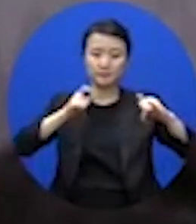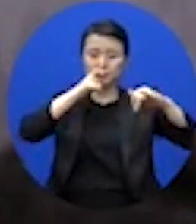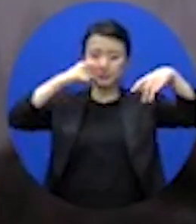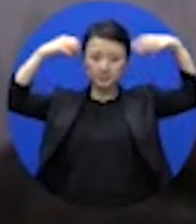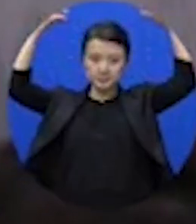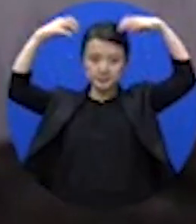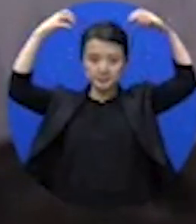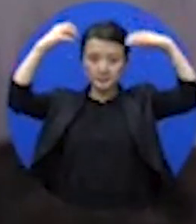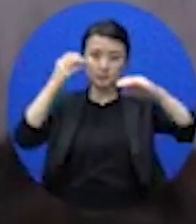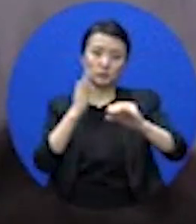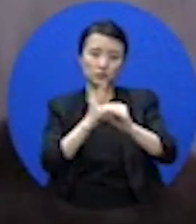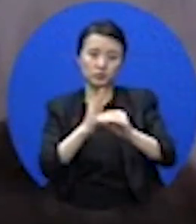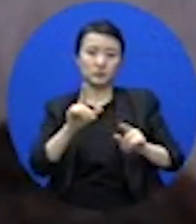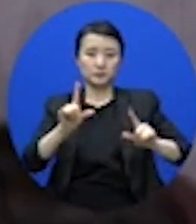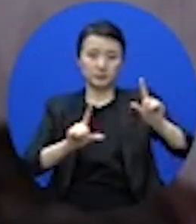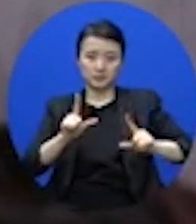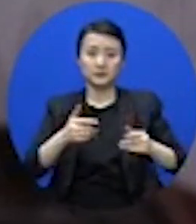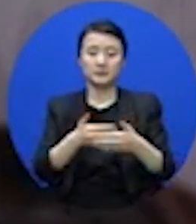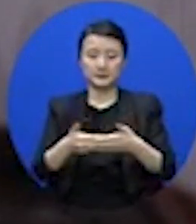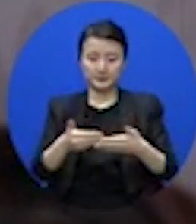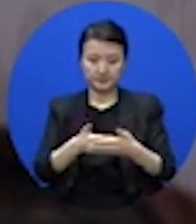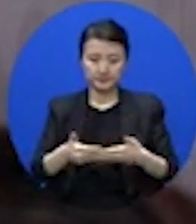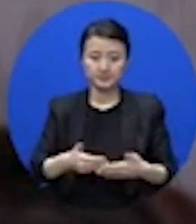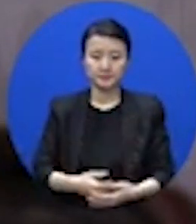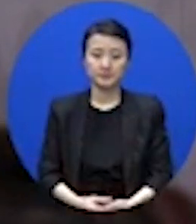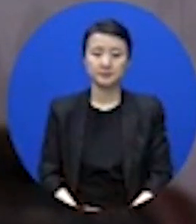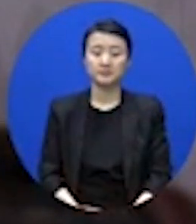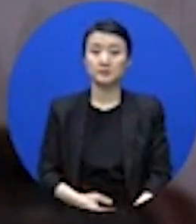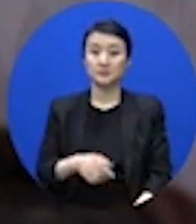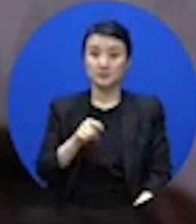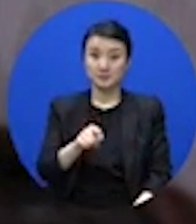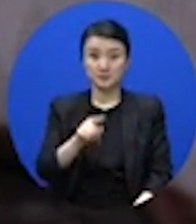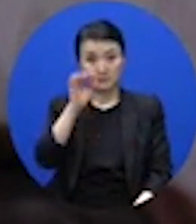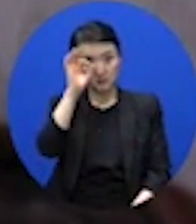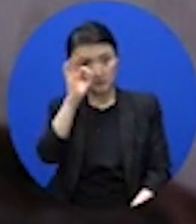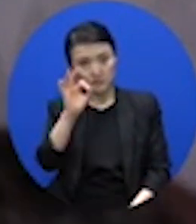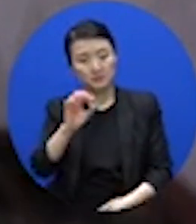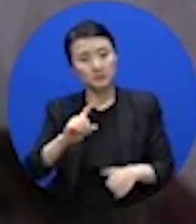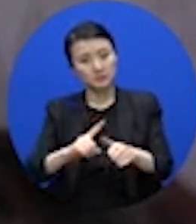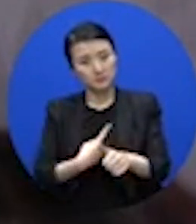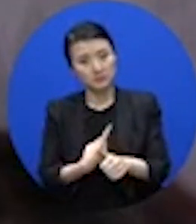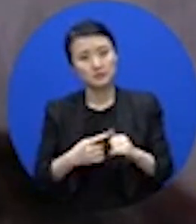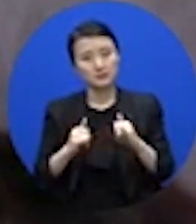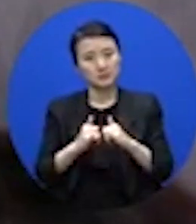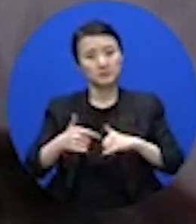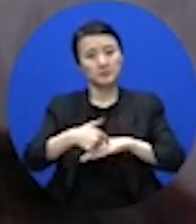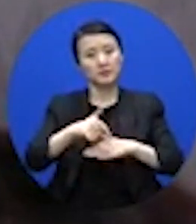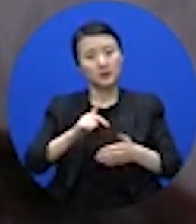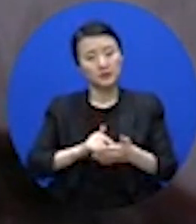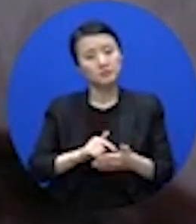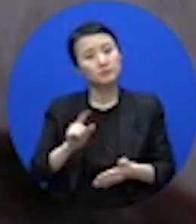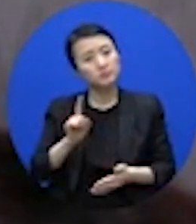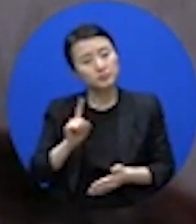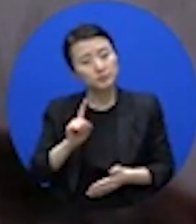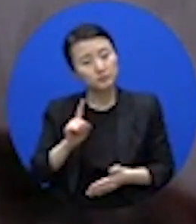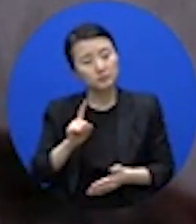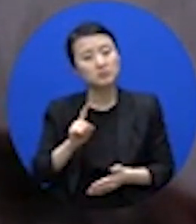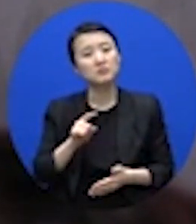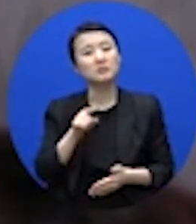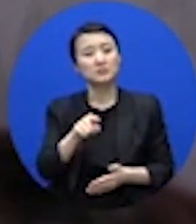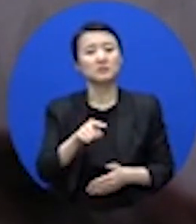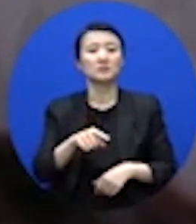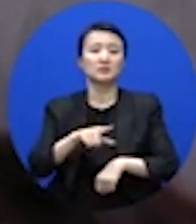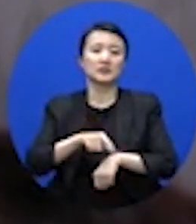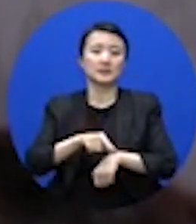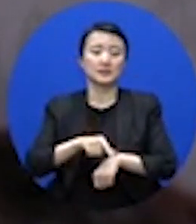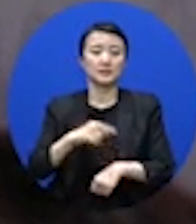비를 맞고 있는 사람을 그려서 우리의 사람의 마음을 돌아보는 그런 시간을